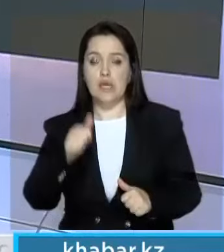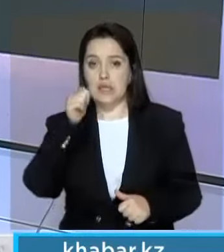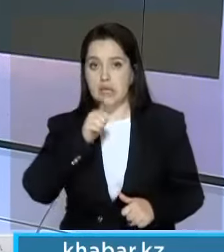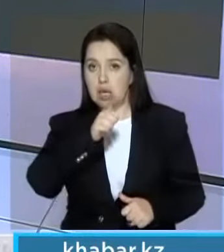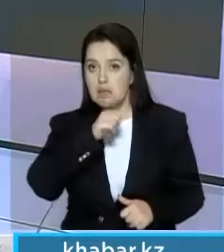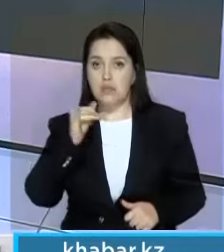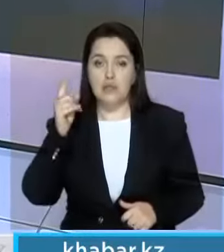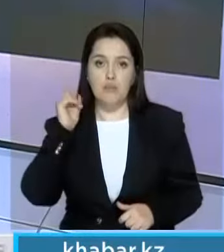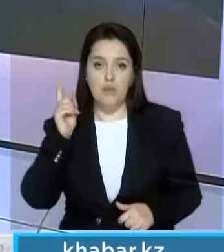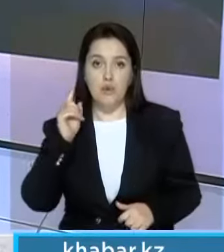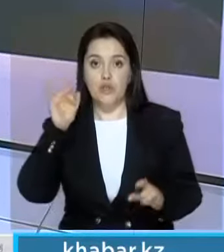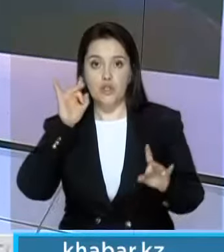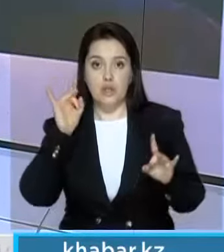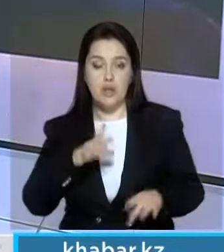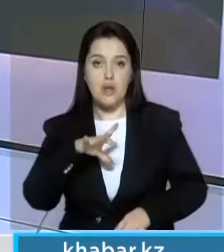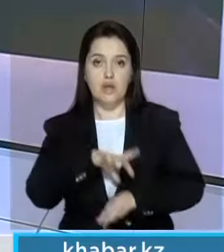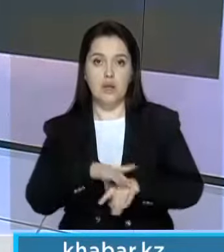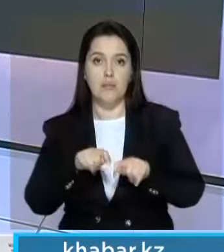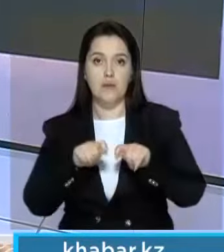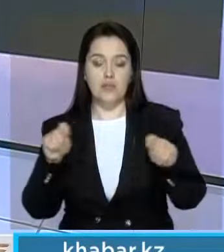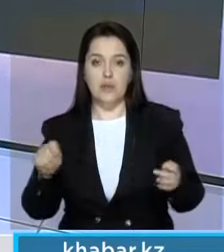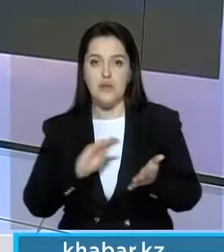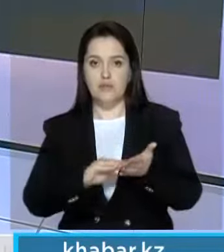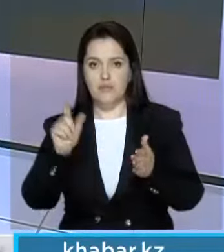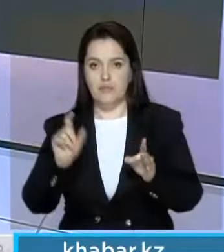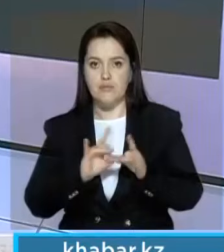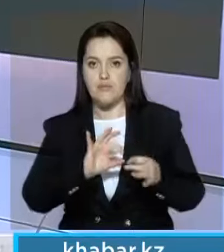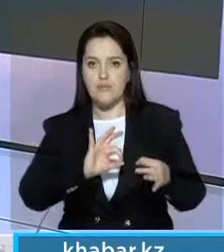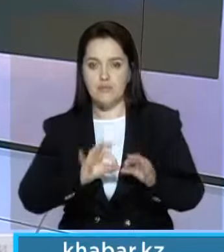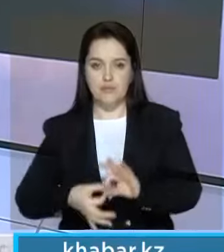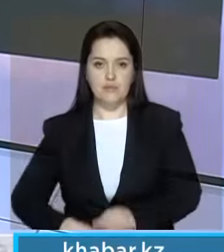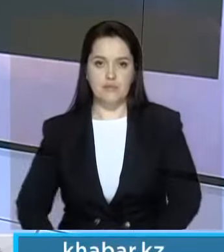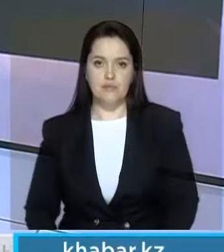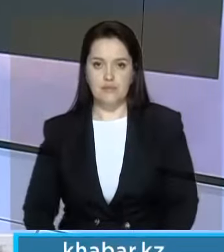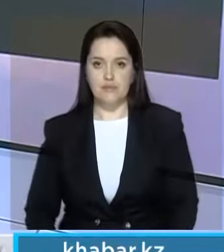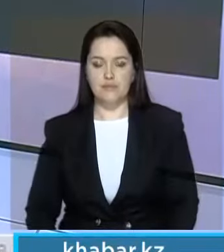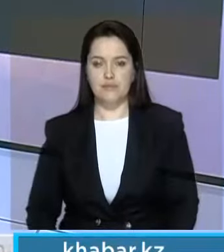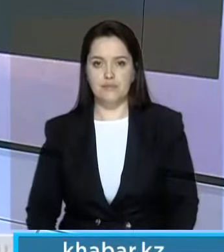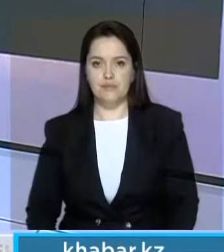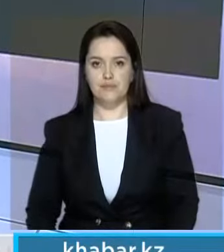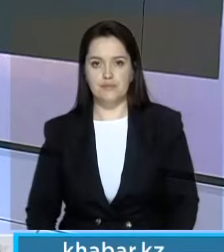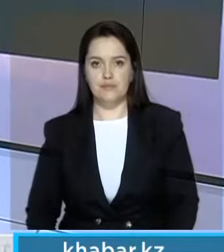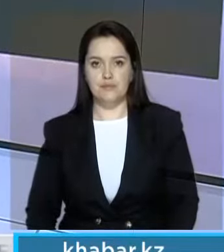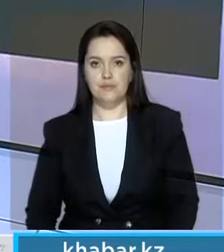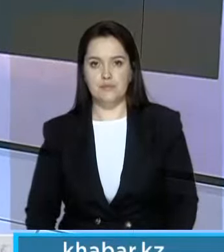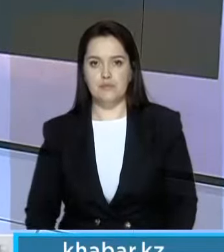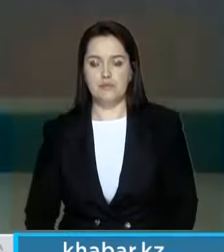тайн, прошлого и их неожиданных разоблачений. Тему продолжит моя коллега Карлыгаш Минаякова.